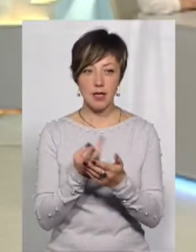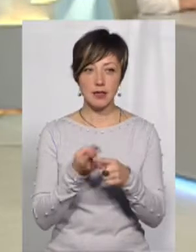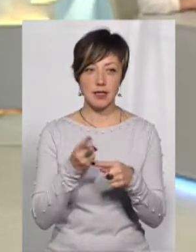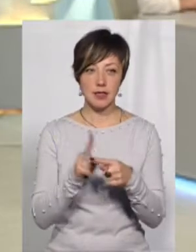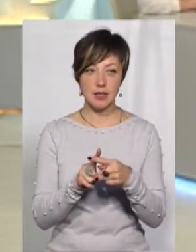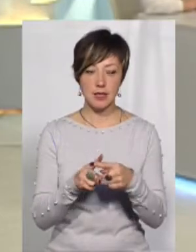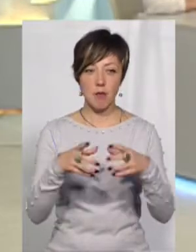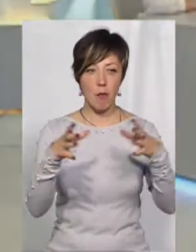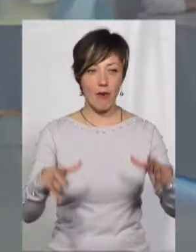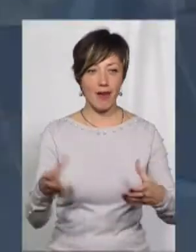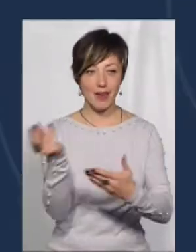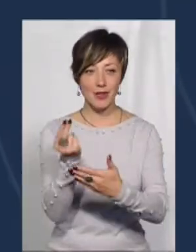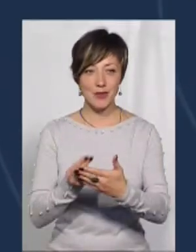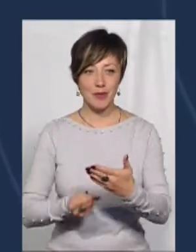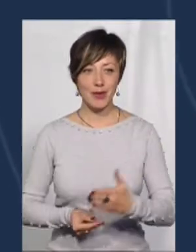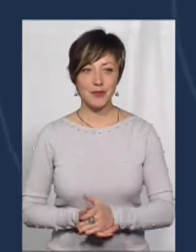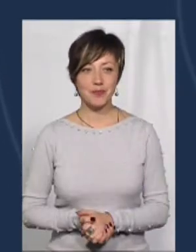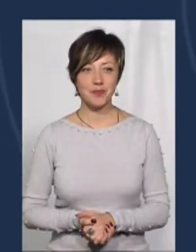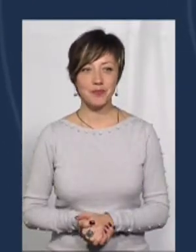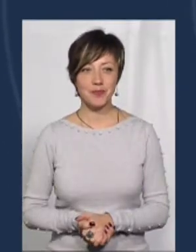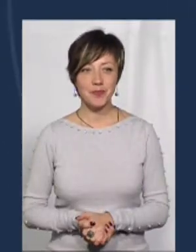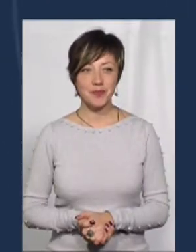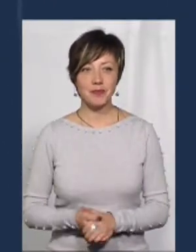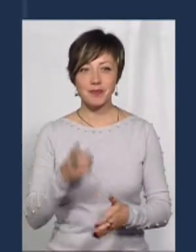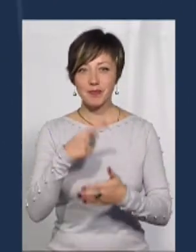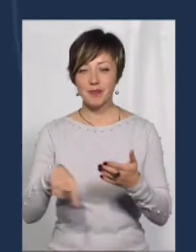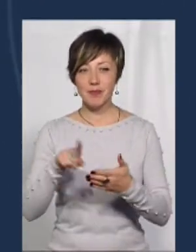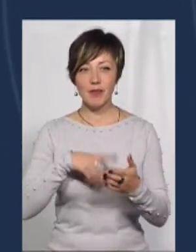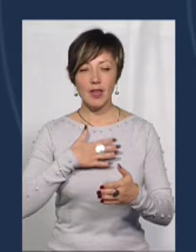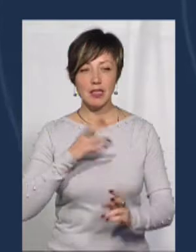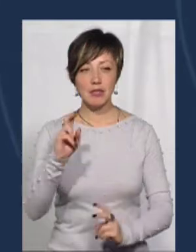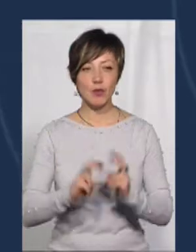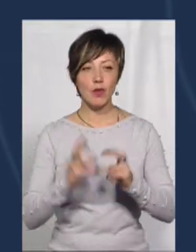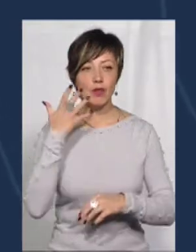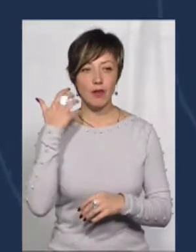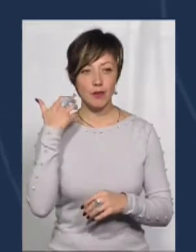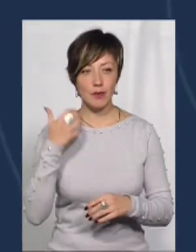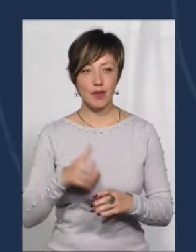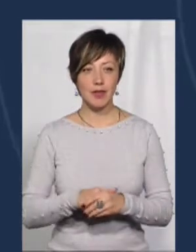ті баки розмальовані. Списував наш завод «Яблуневий дар».